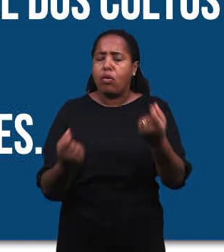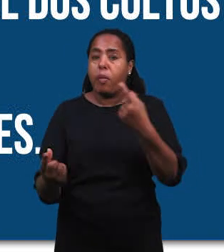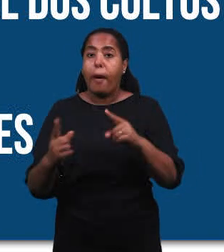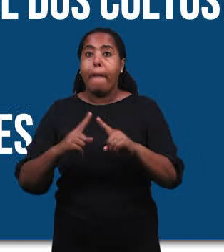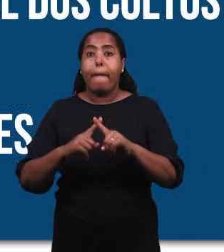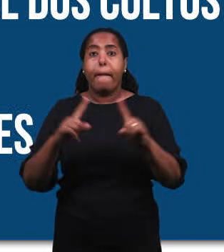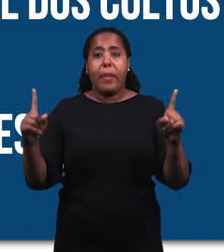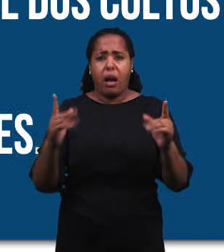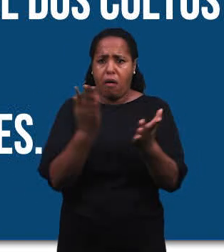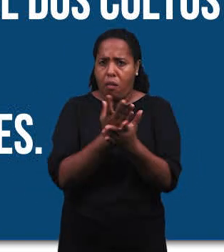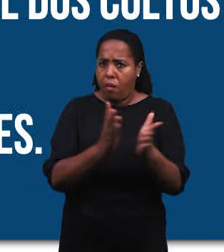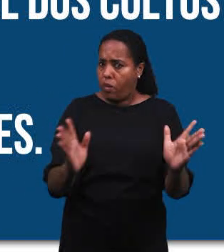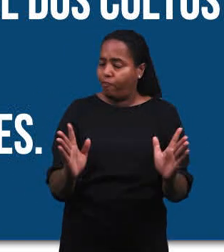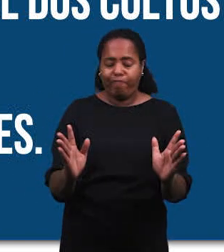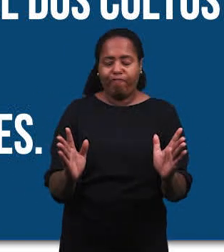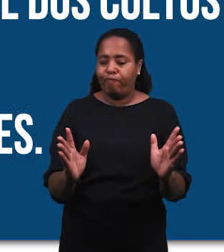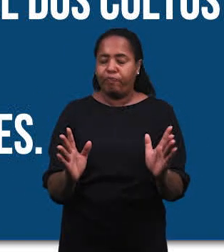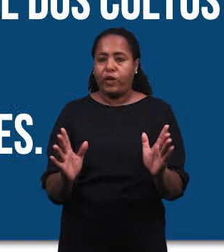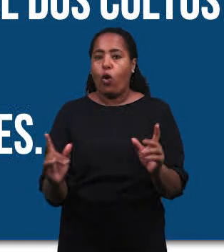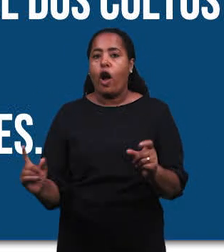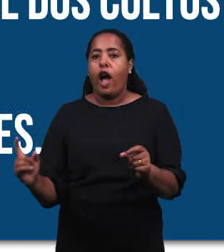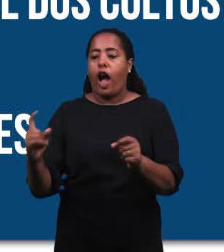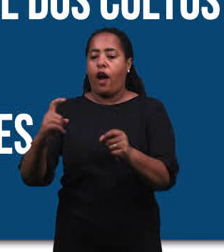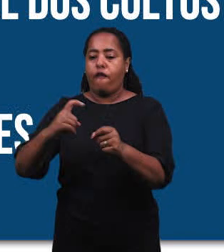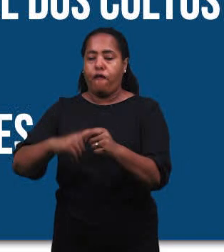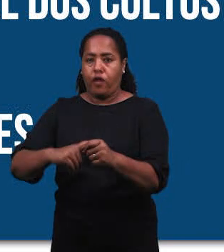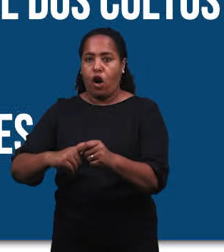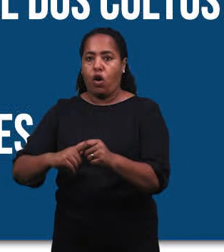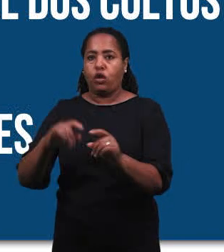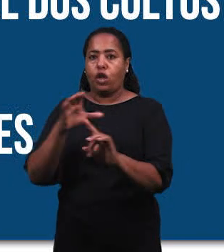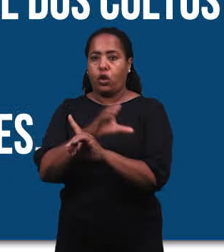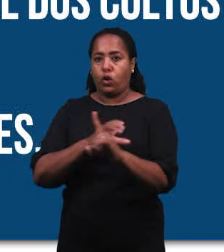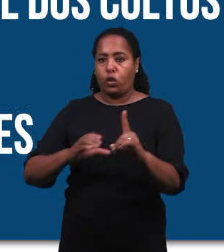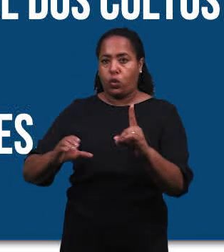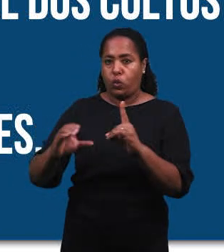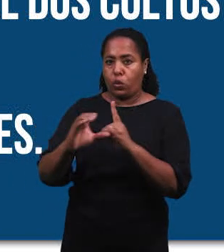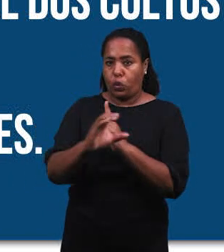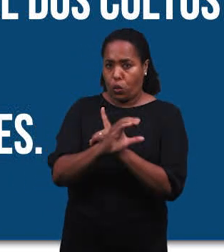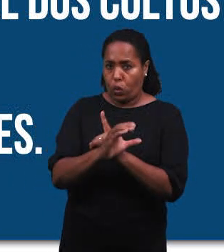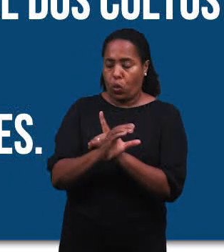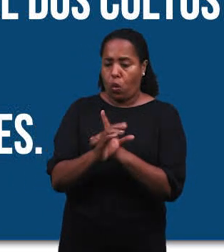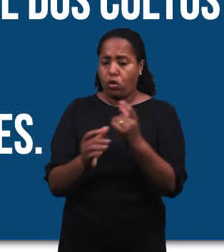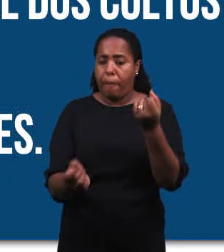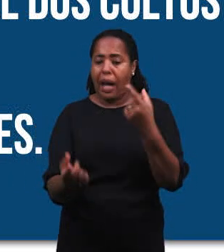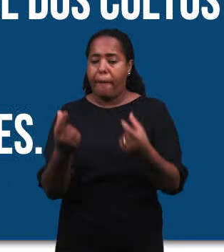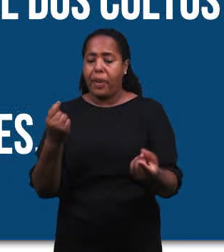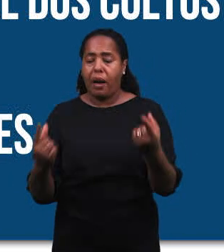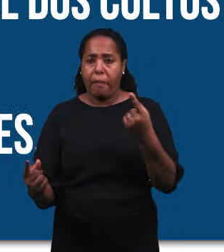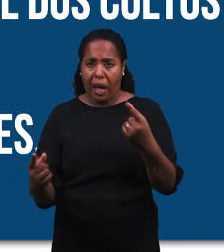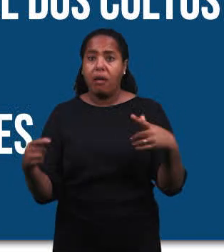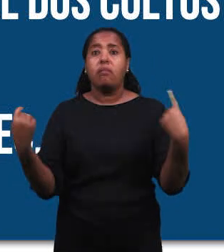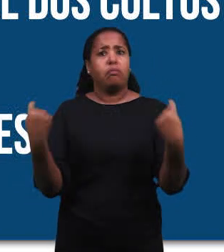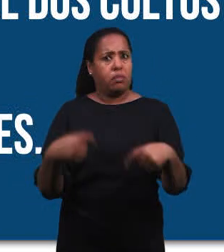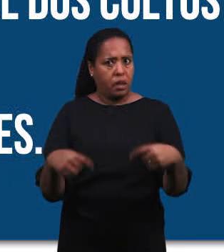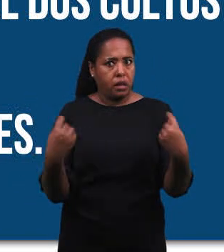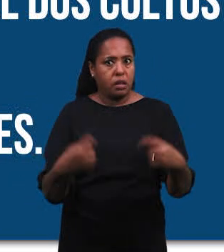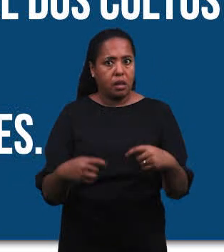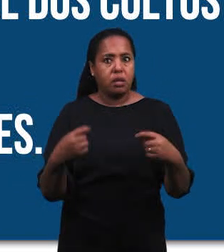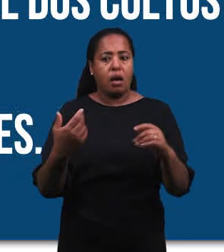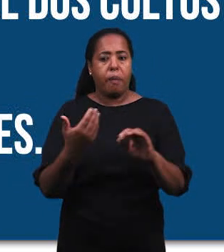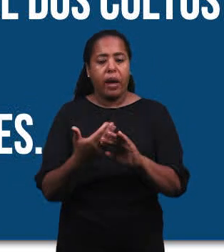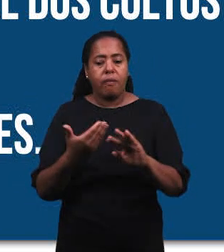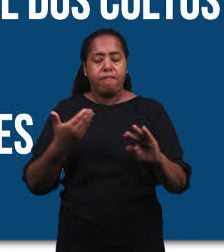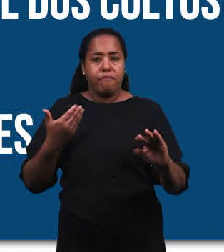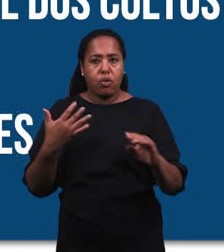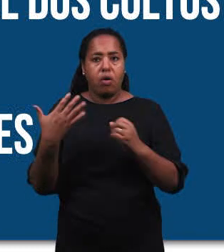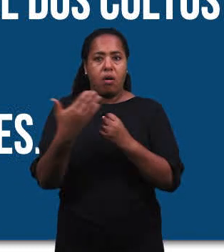побеждается постепенно, но она еще не закончилась. Богослужения возвращаются постепенно, и это